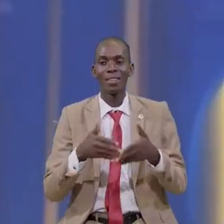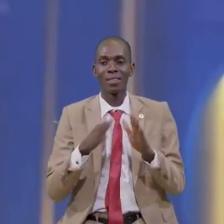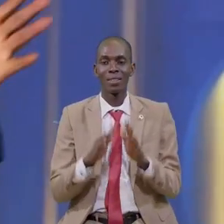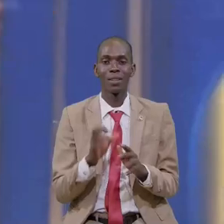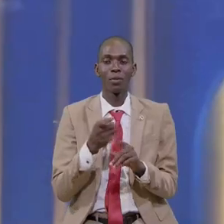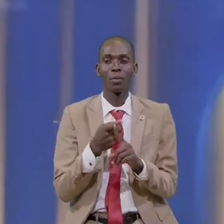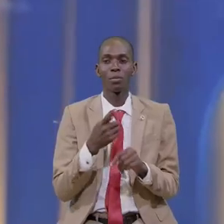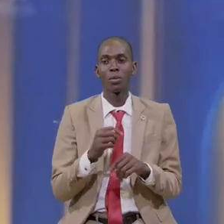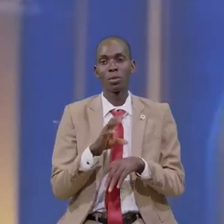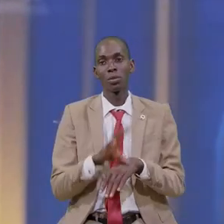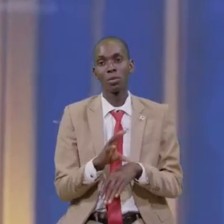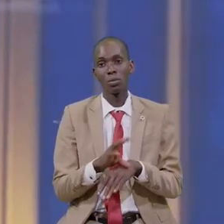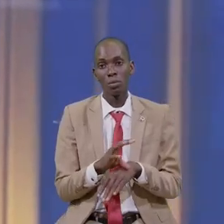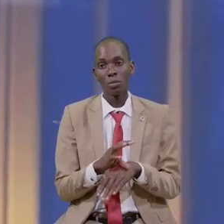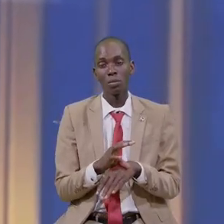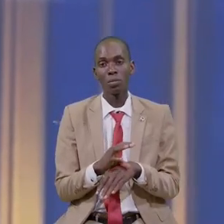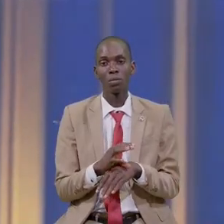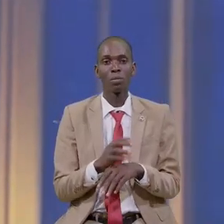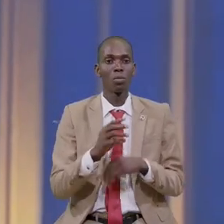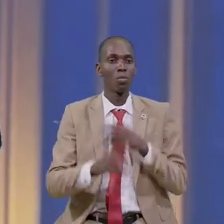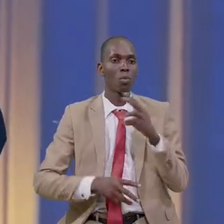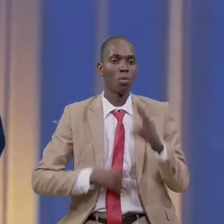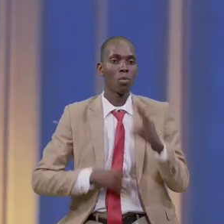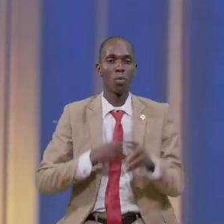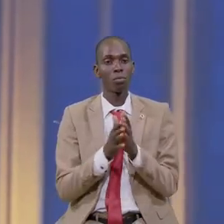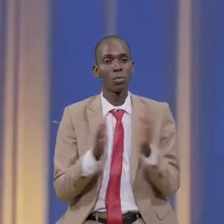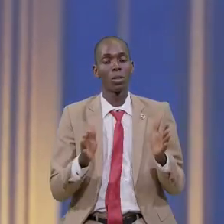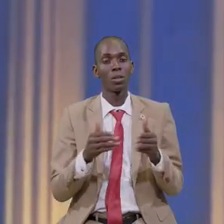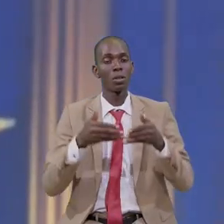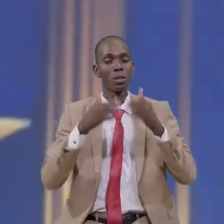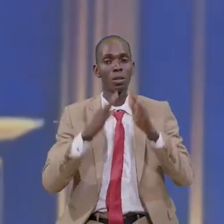l'Église, de par le monde, leaders